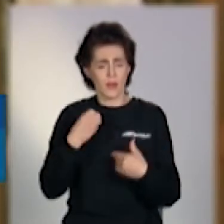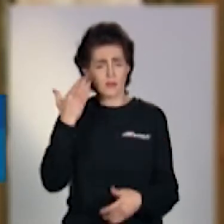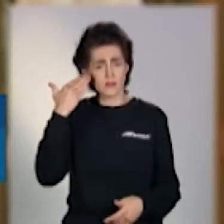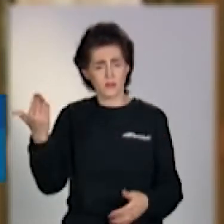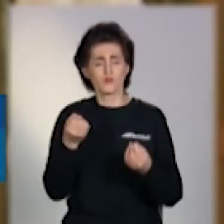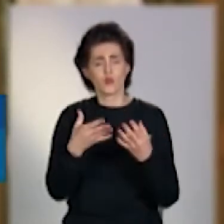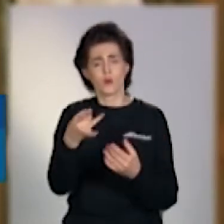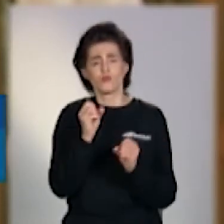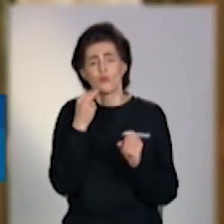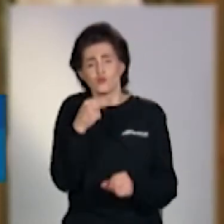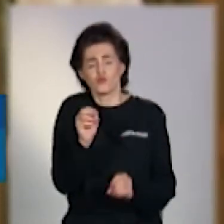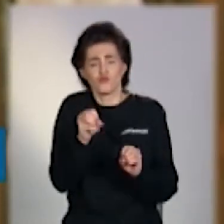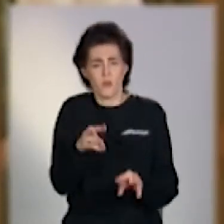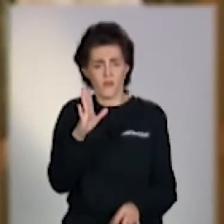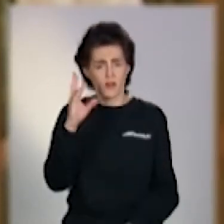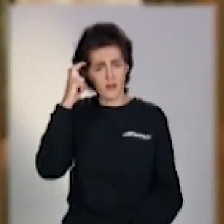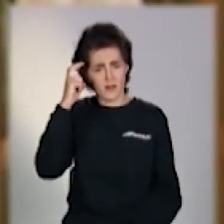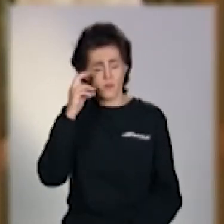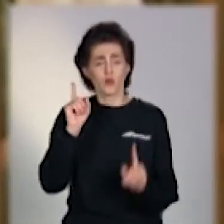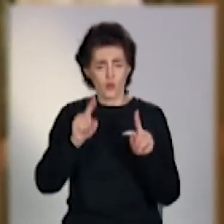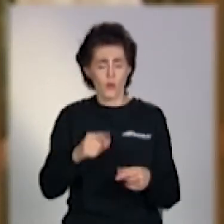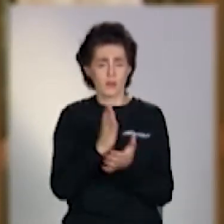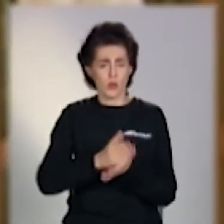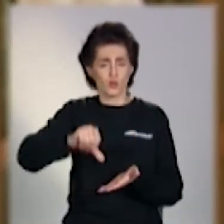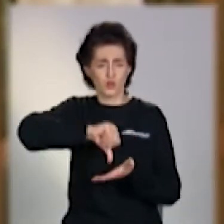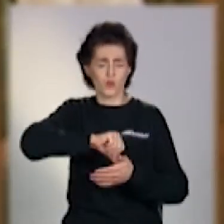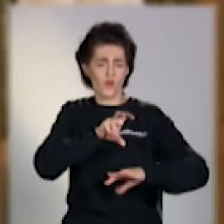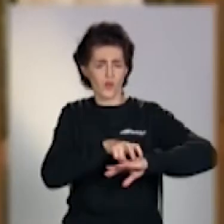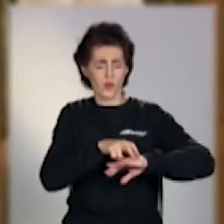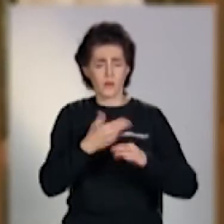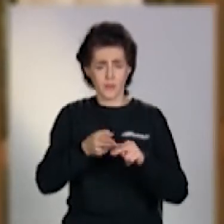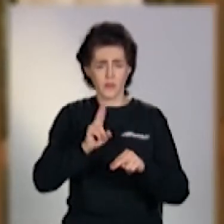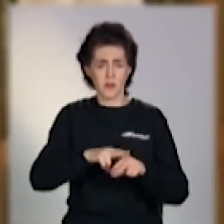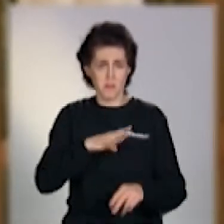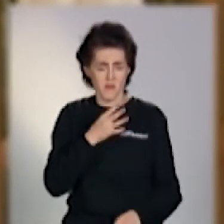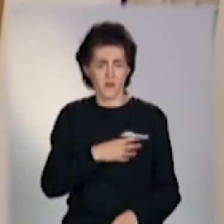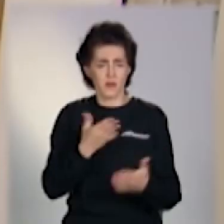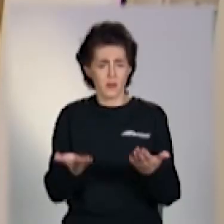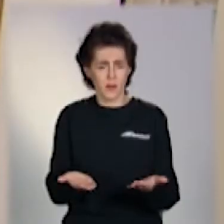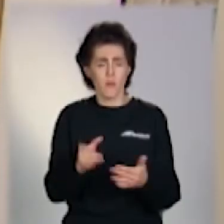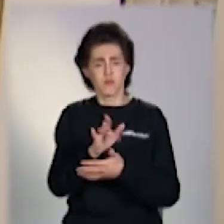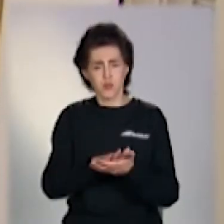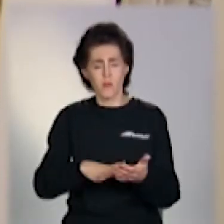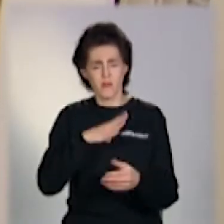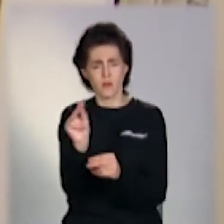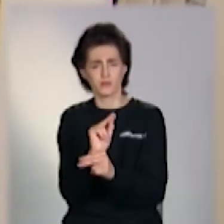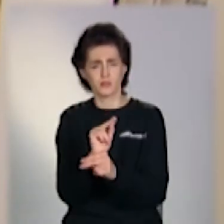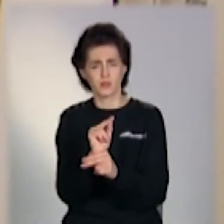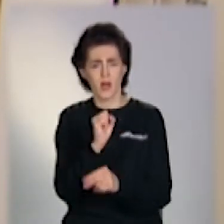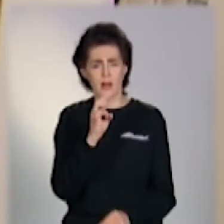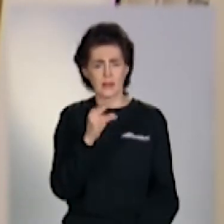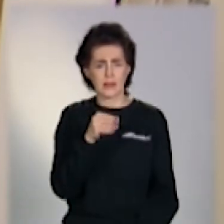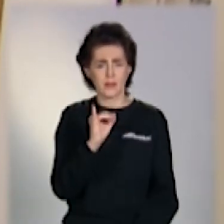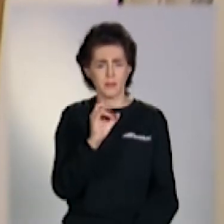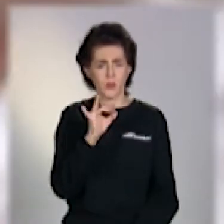быть, лучше, чем в Киеве, но даже в Киеве участковые врачи, я уже даже не думала, что такое бывает. То есть они продолжают лечить антибиотиками этот ковид